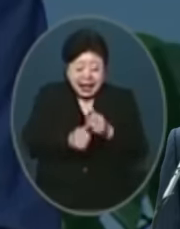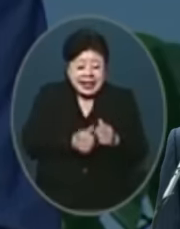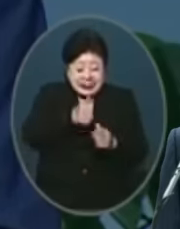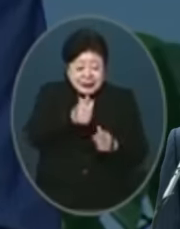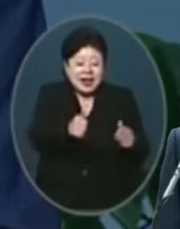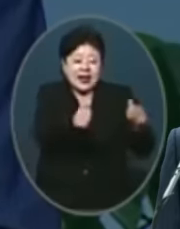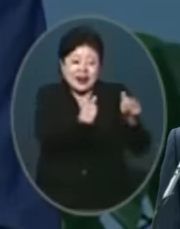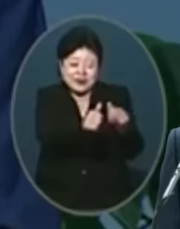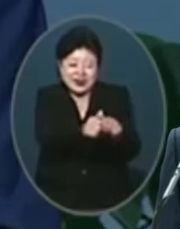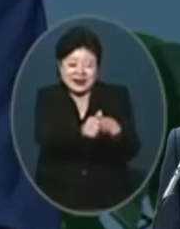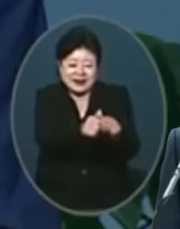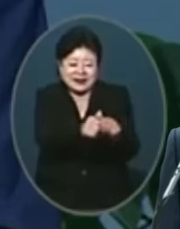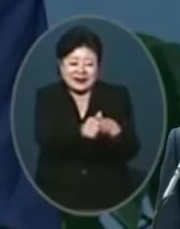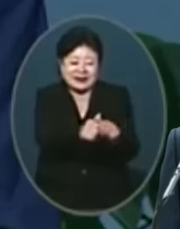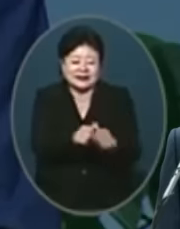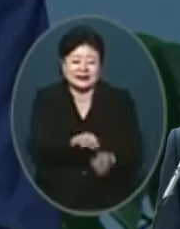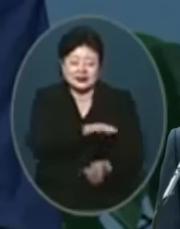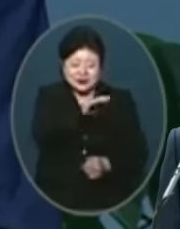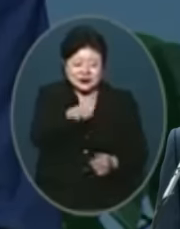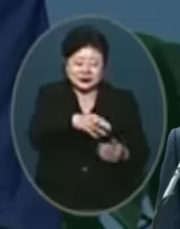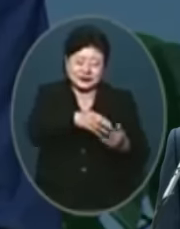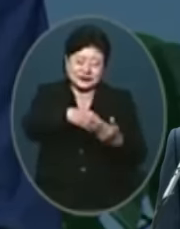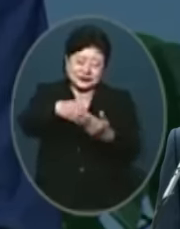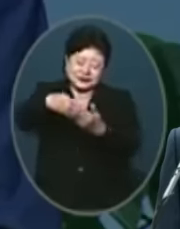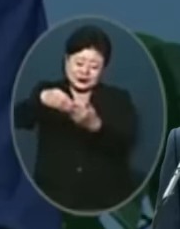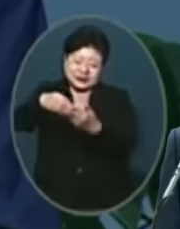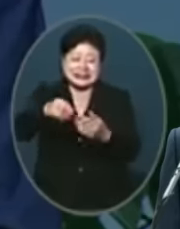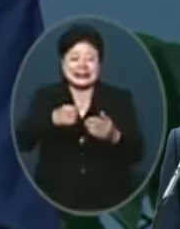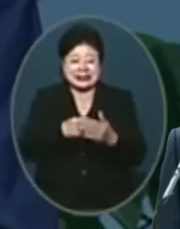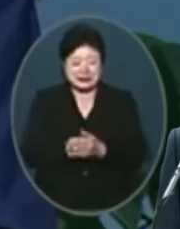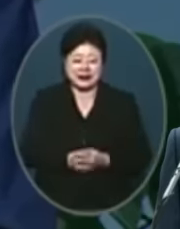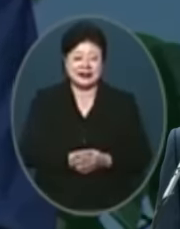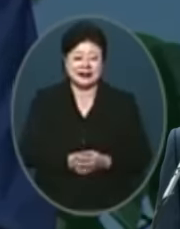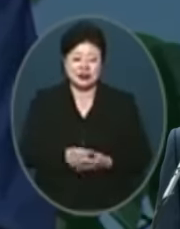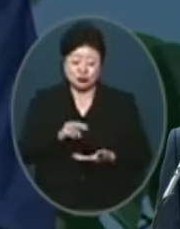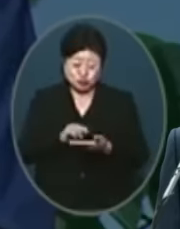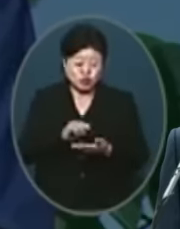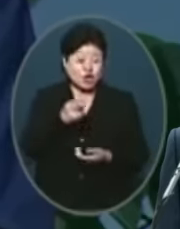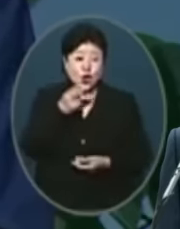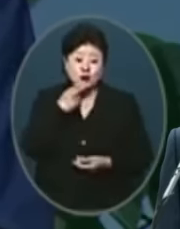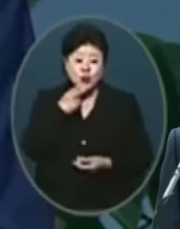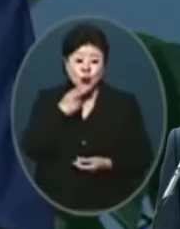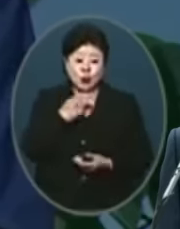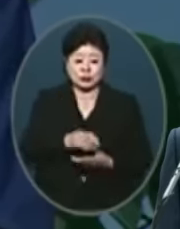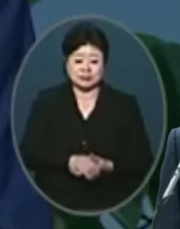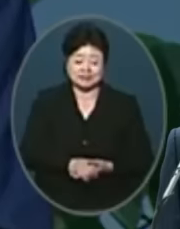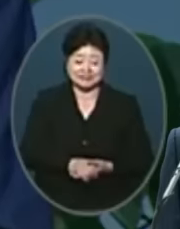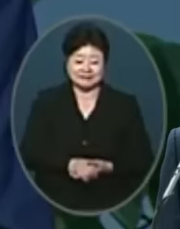하나님이 우리를 이끌고 가주시니 문제가 없다.